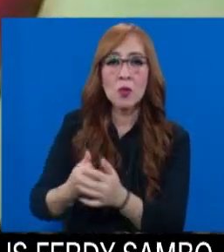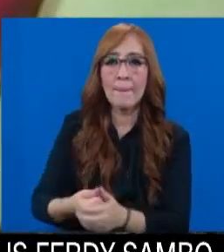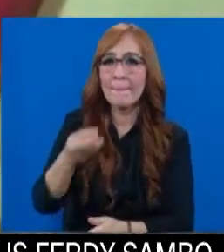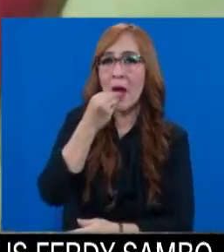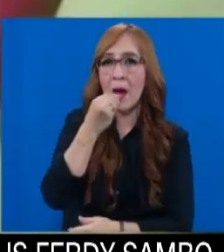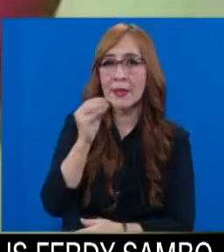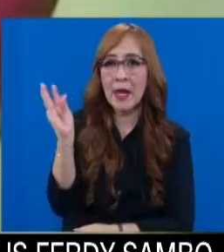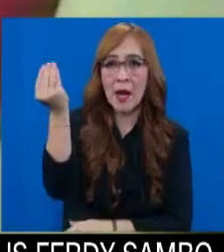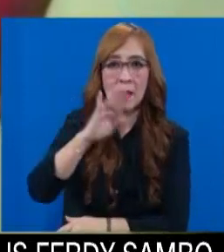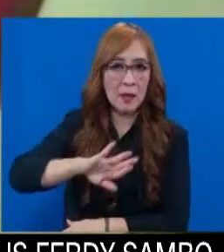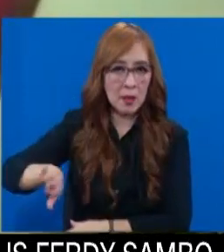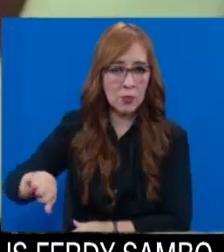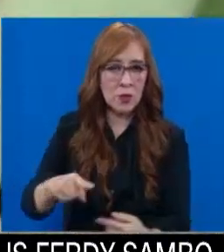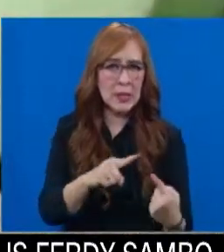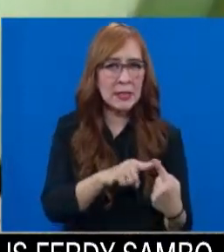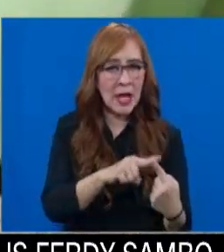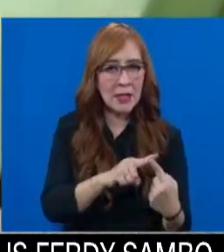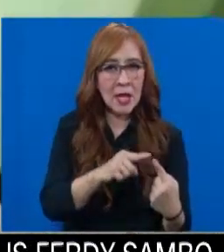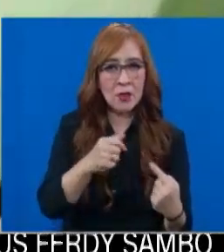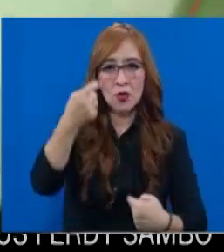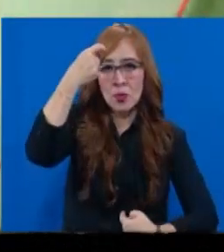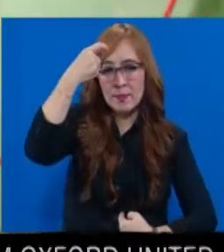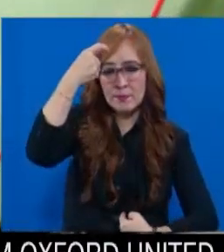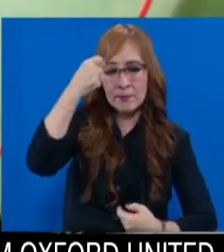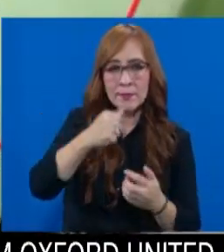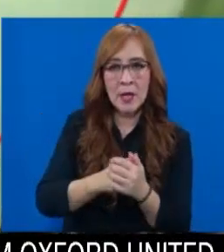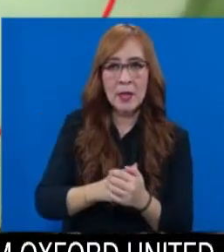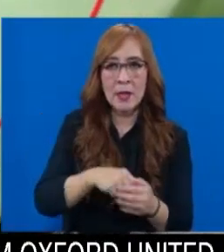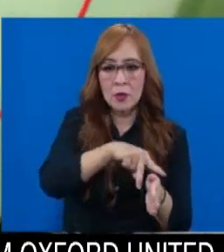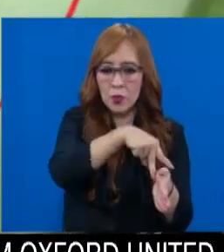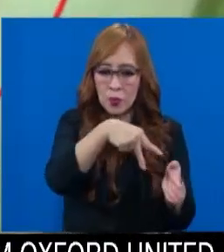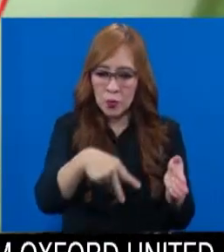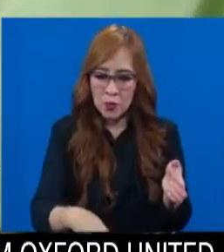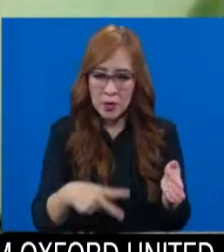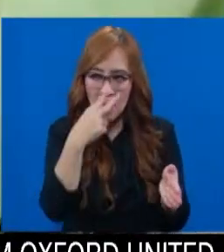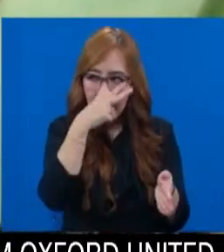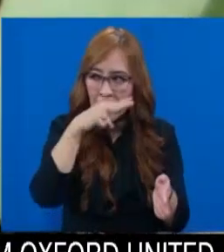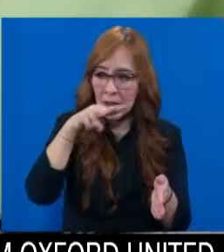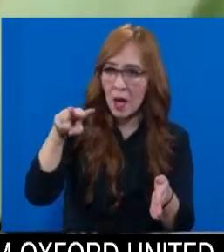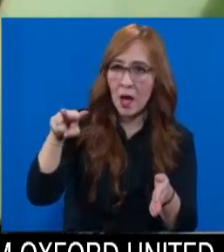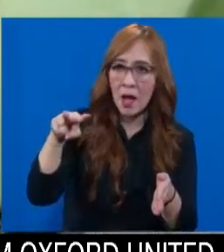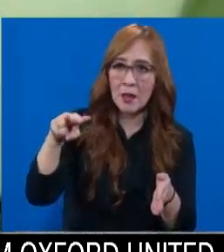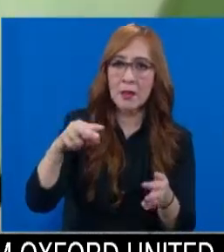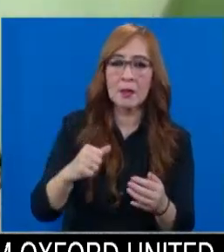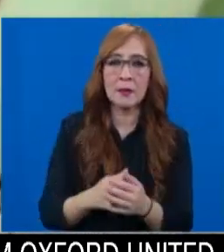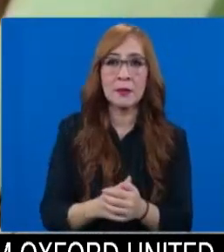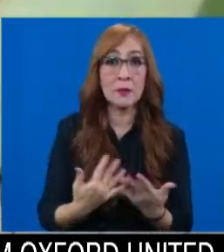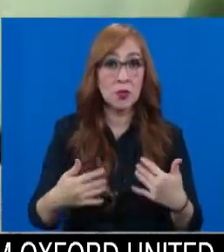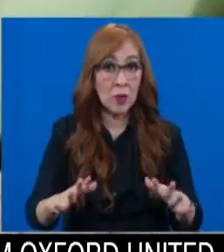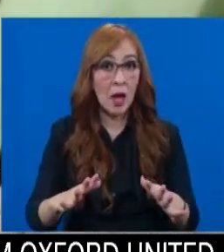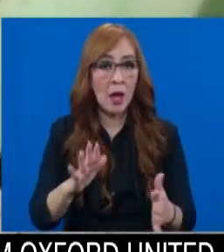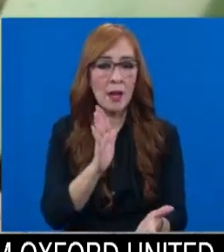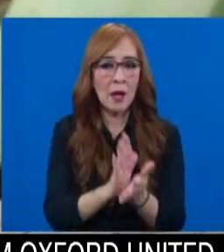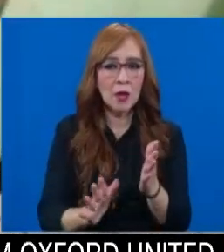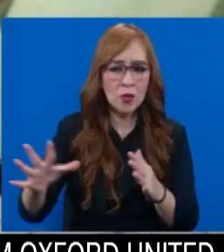Timur. Salah satu pencuri yang turun dari motor masuk ke dalam warung sambil melihat situasi di sekitar lokasi. Tak berselang lama, ia mengambil